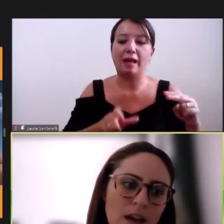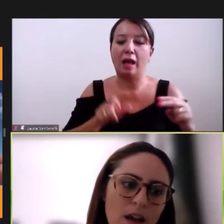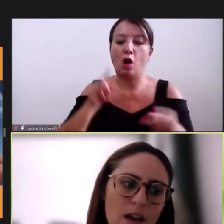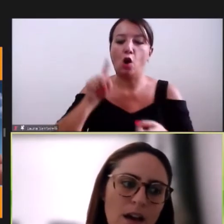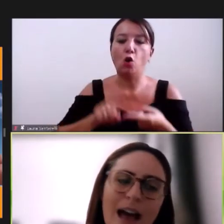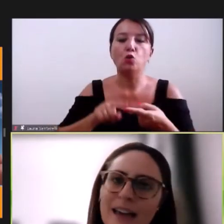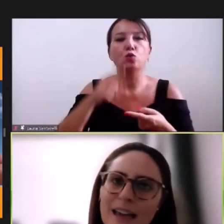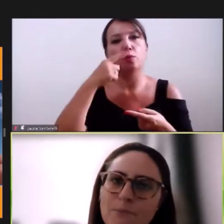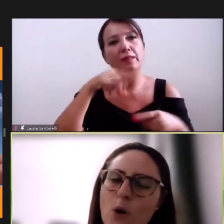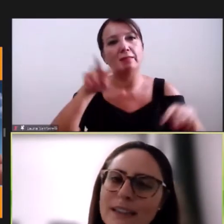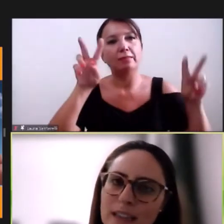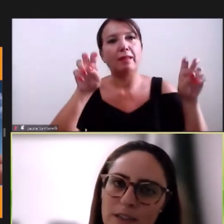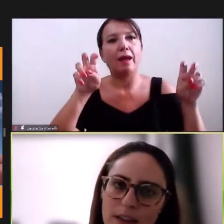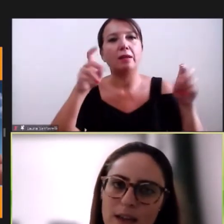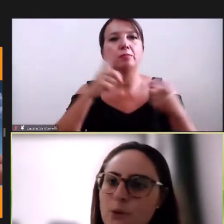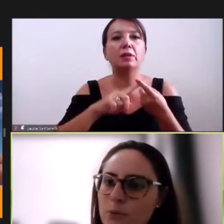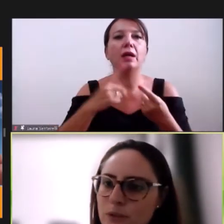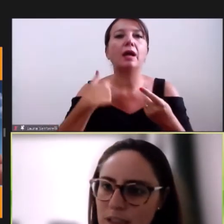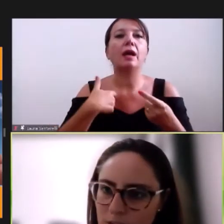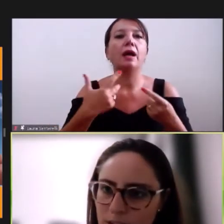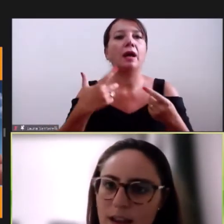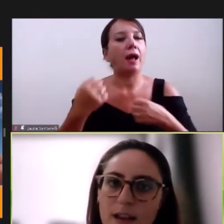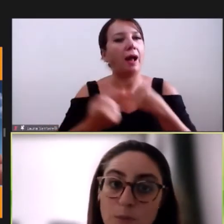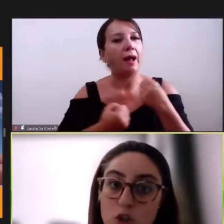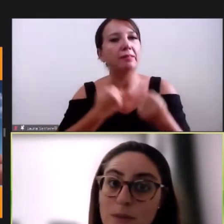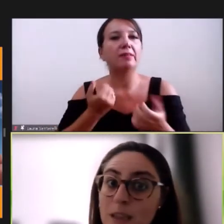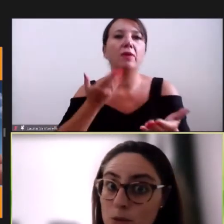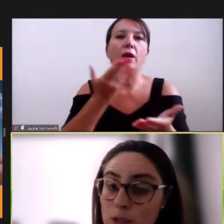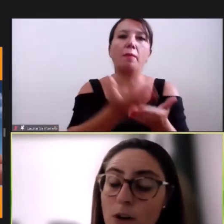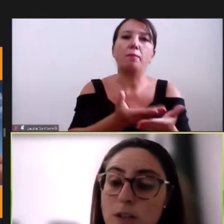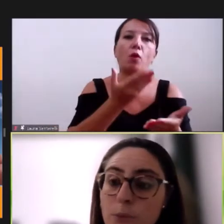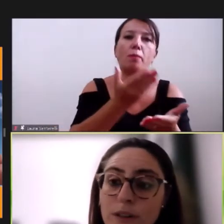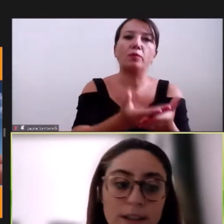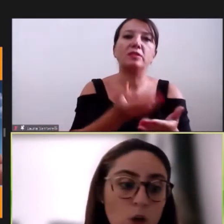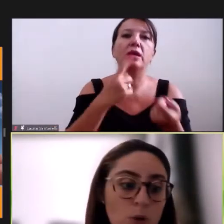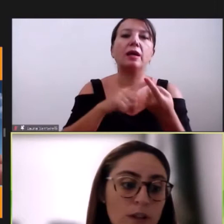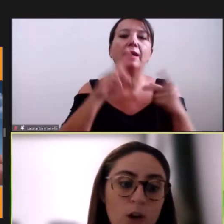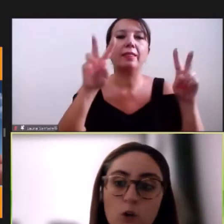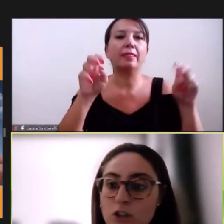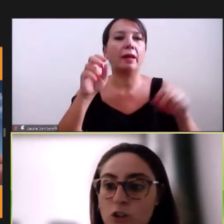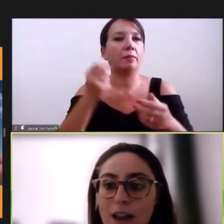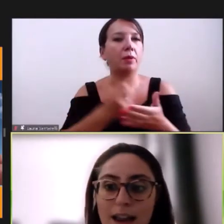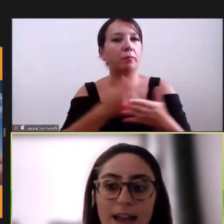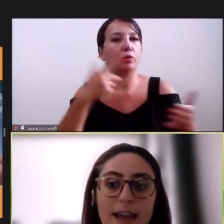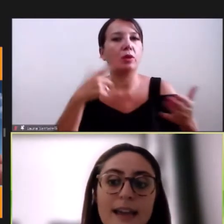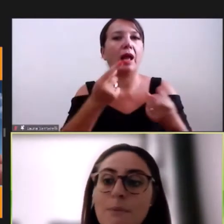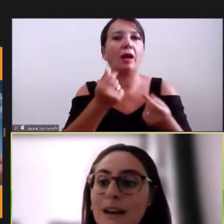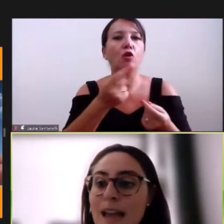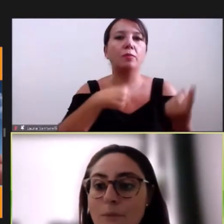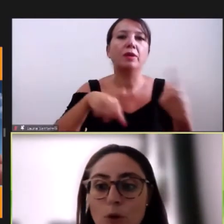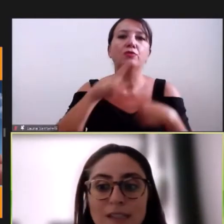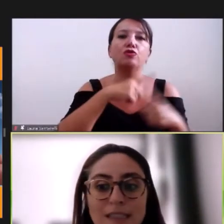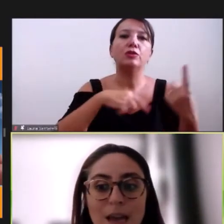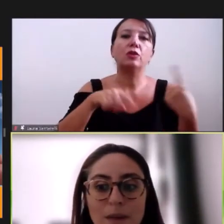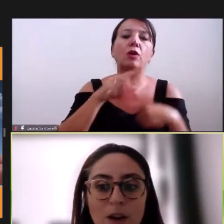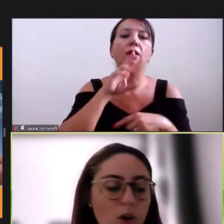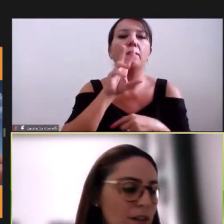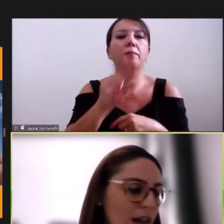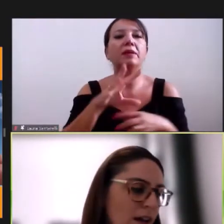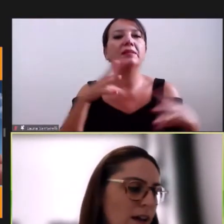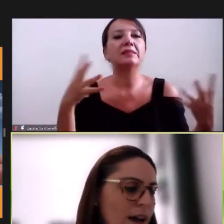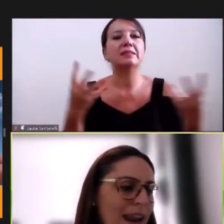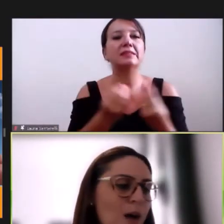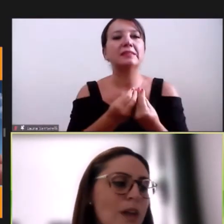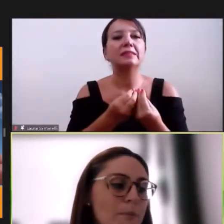termini anche proattivi e propositivi, specialmente per un tema così importante come quello dell'economia circolare. E ne parliamo insieme